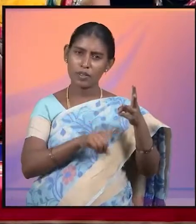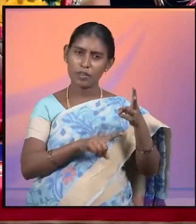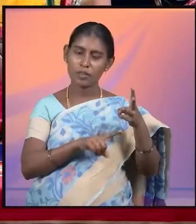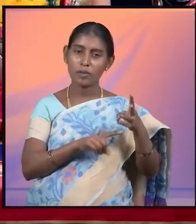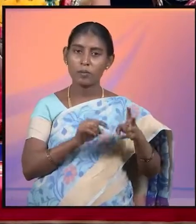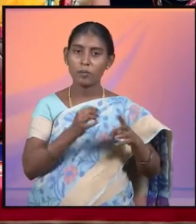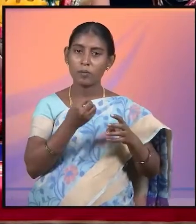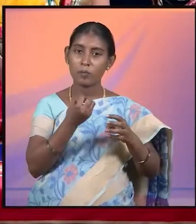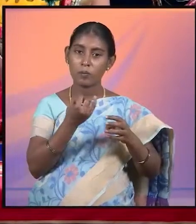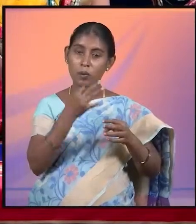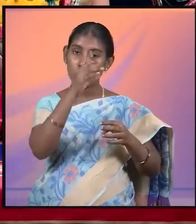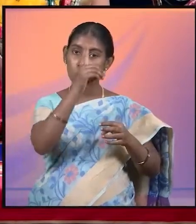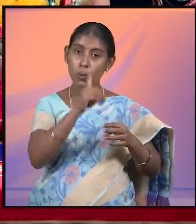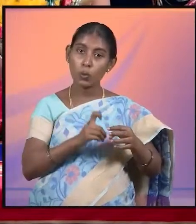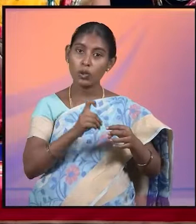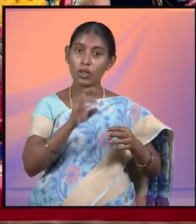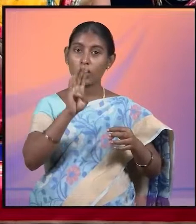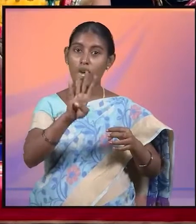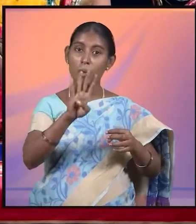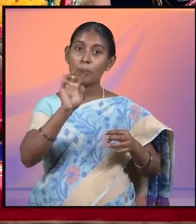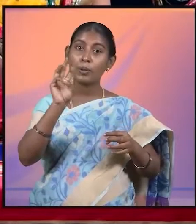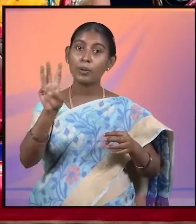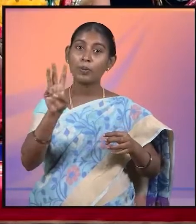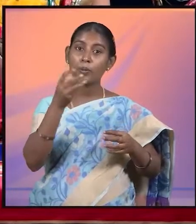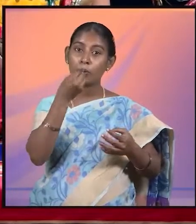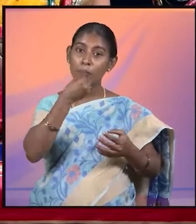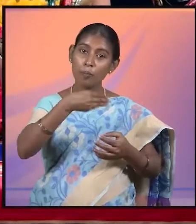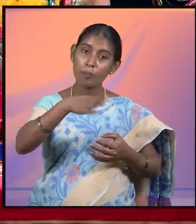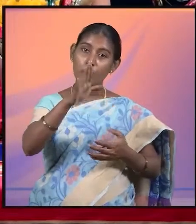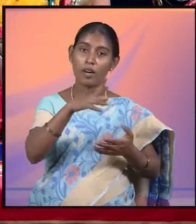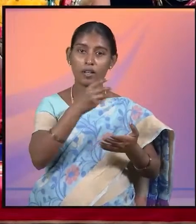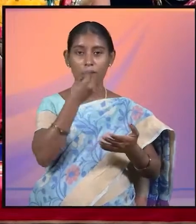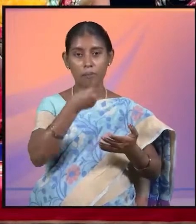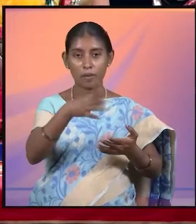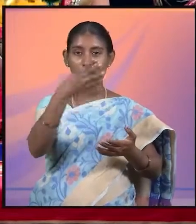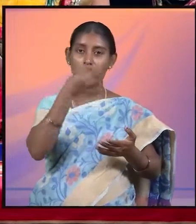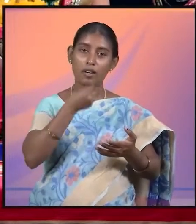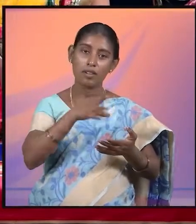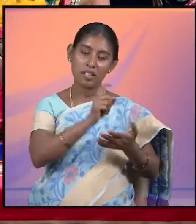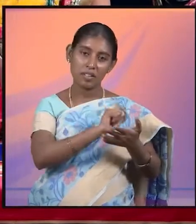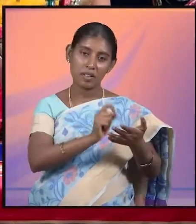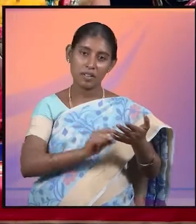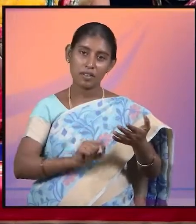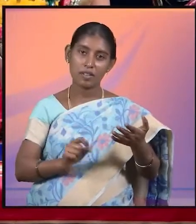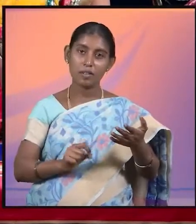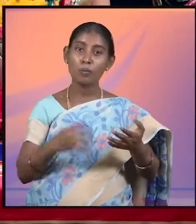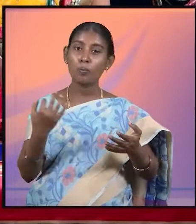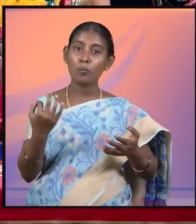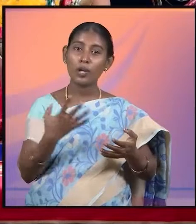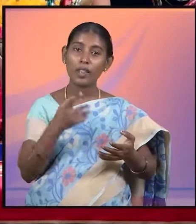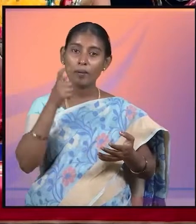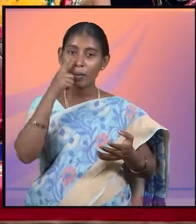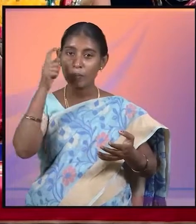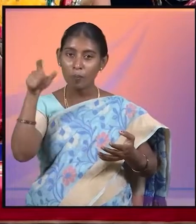திருப்பதிகம்னு மொத்தம் 143 பாடல்களை பாடி புனிதவதின்ற பேரே மறைஞ்சு